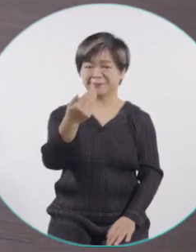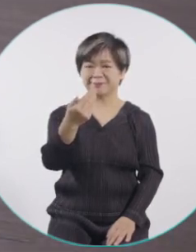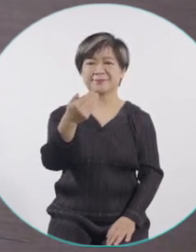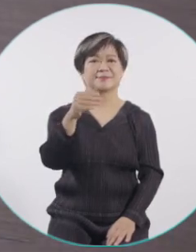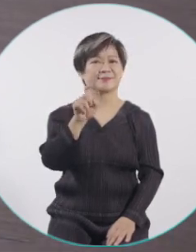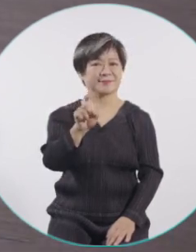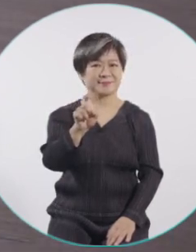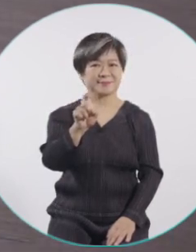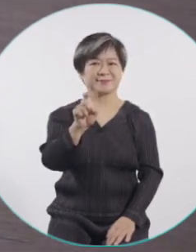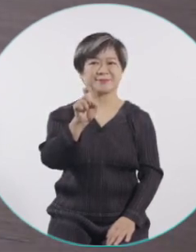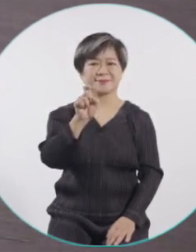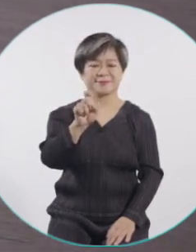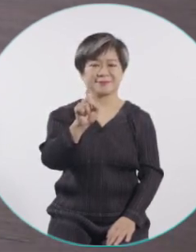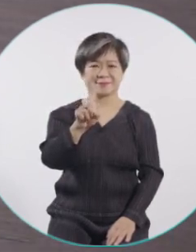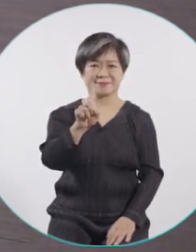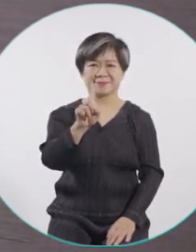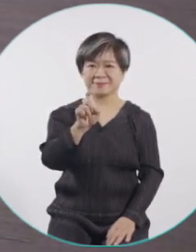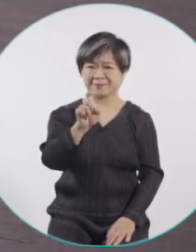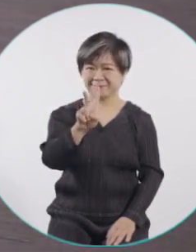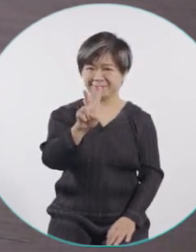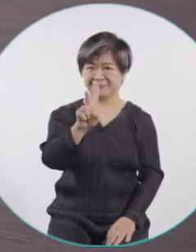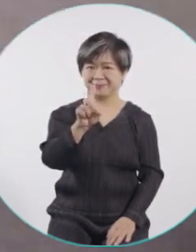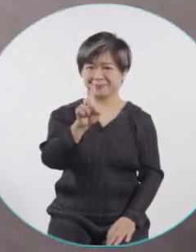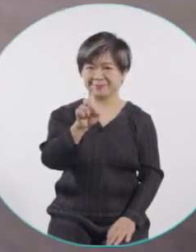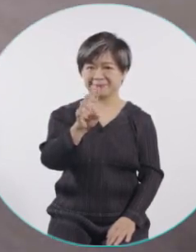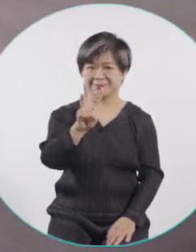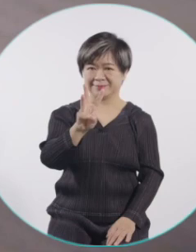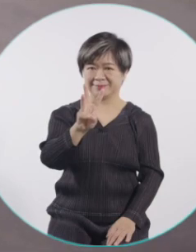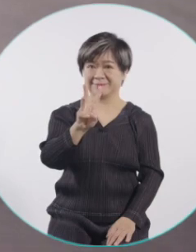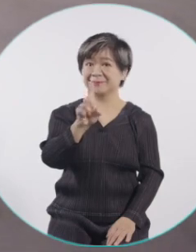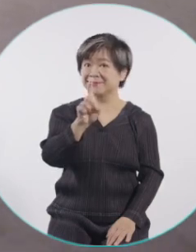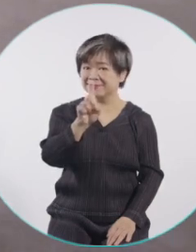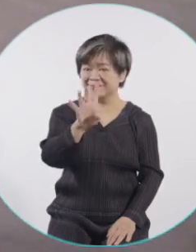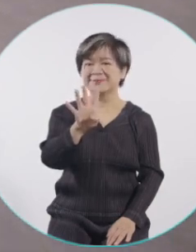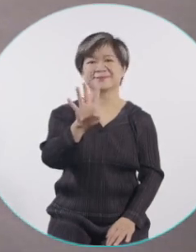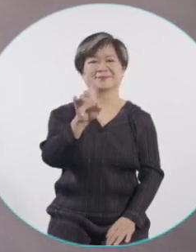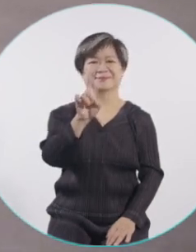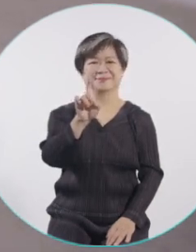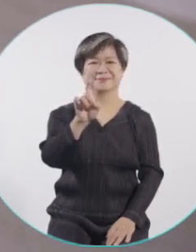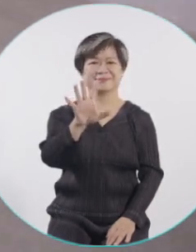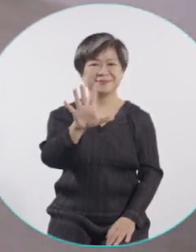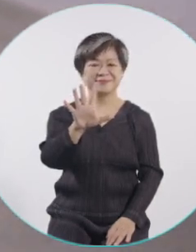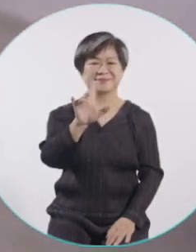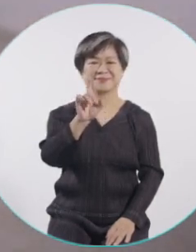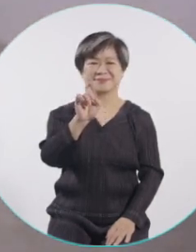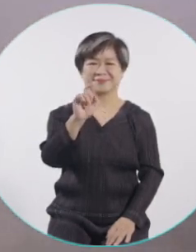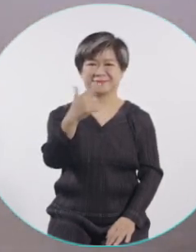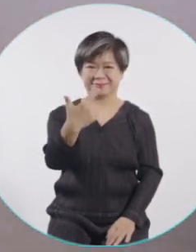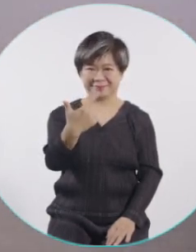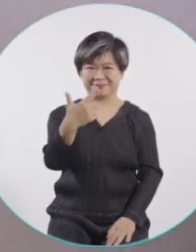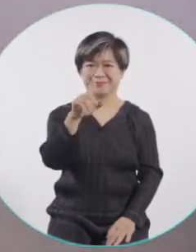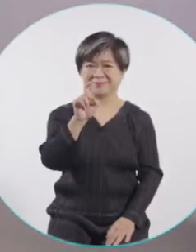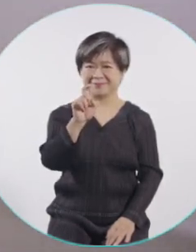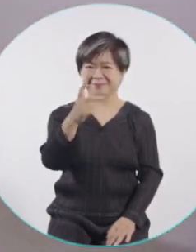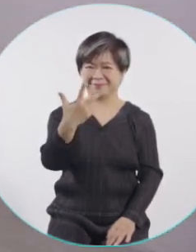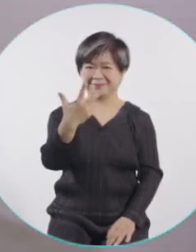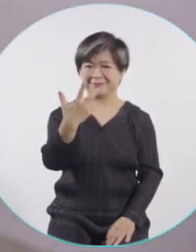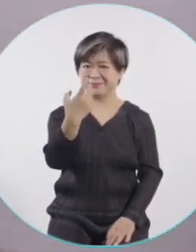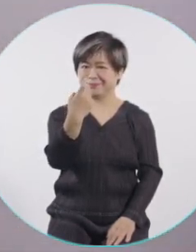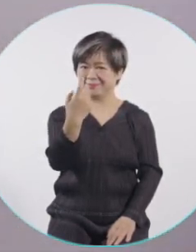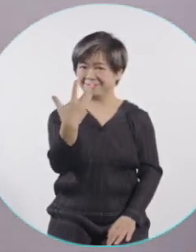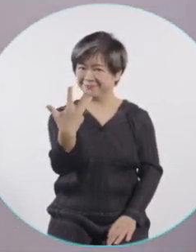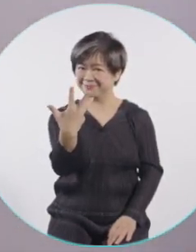九、十、十一、十二、十三、 四、十五、十六、十